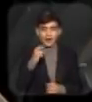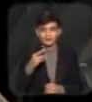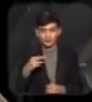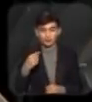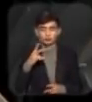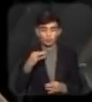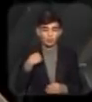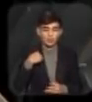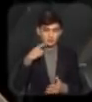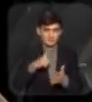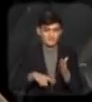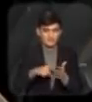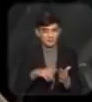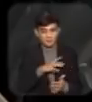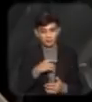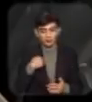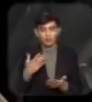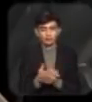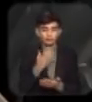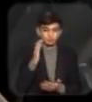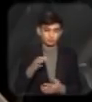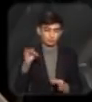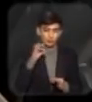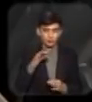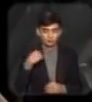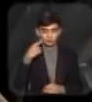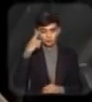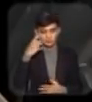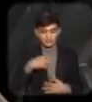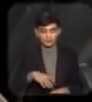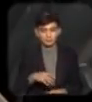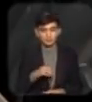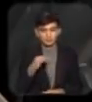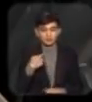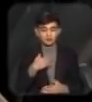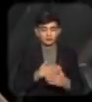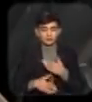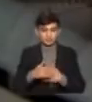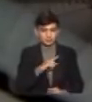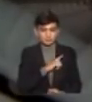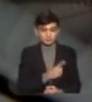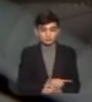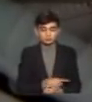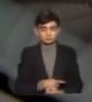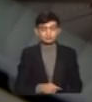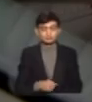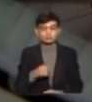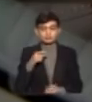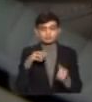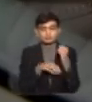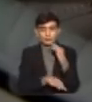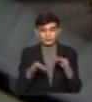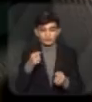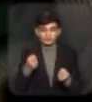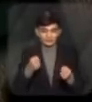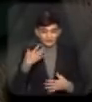Мен ойлаған жоқпын, 30 ұтып алам деп, өте қатты қуаныштымын. Бұрын соңды көлік